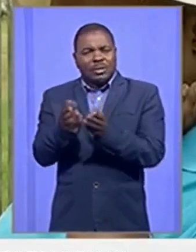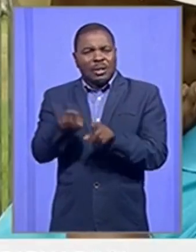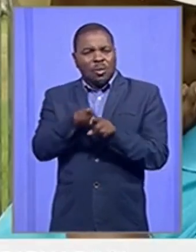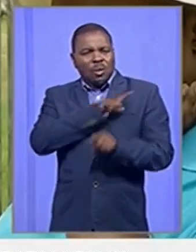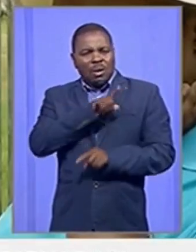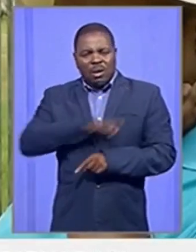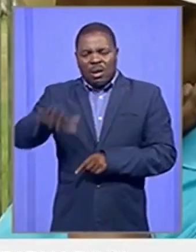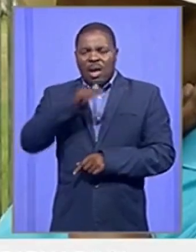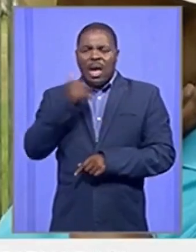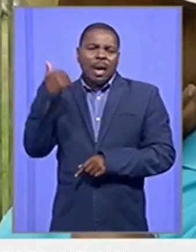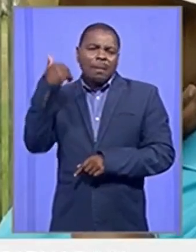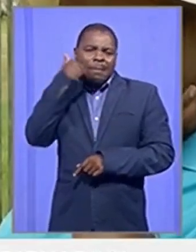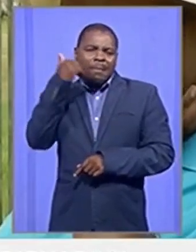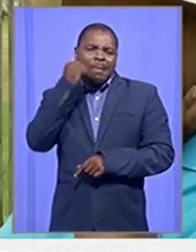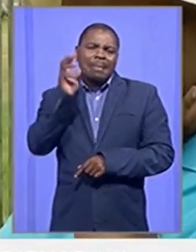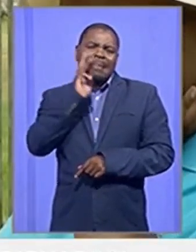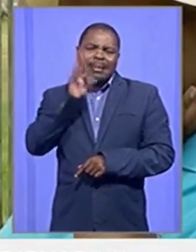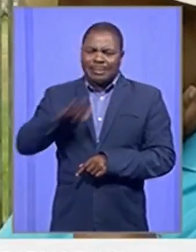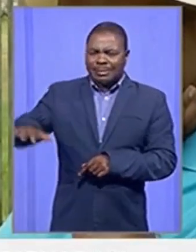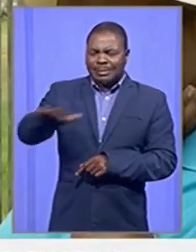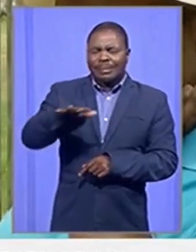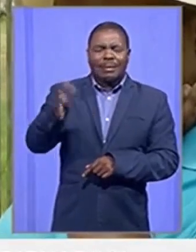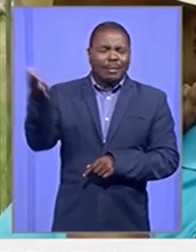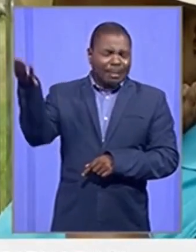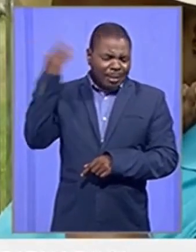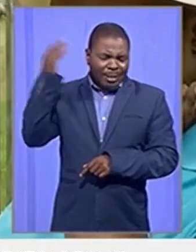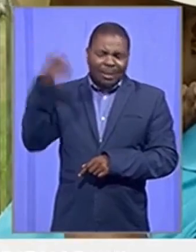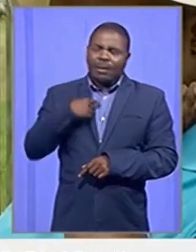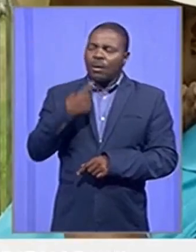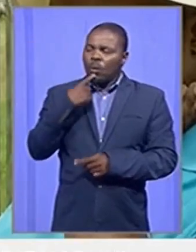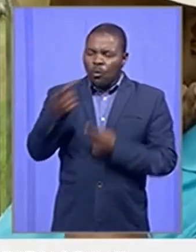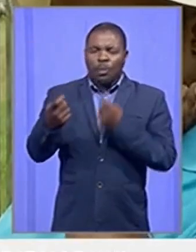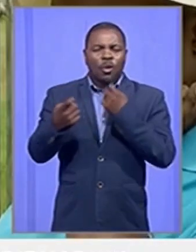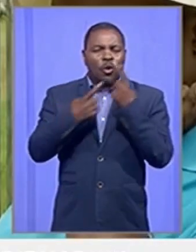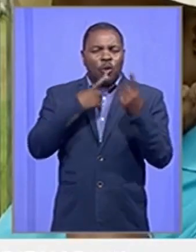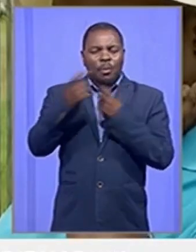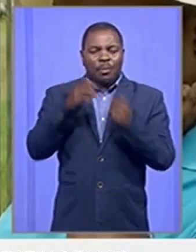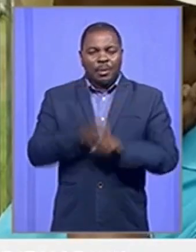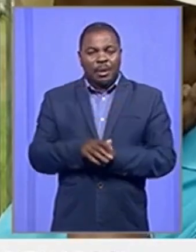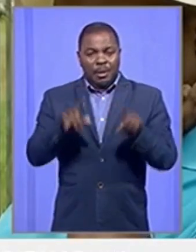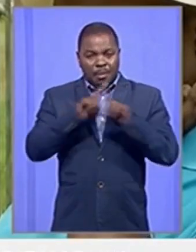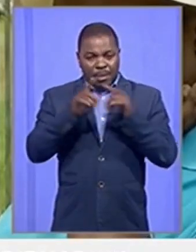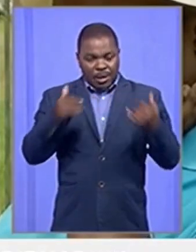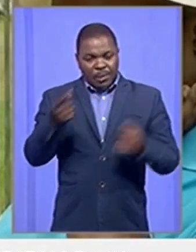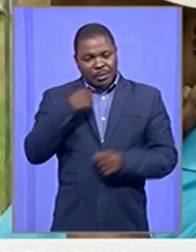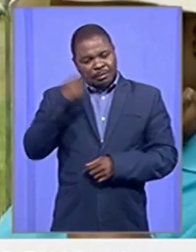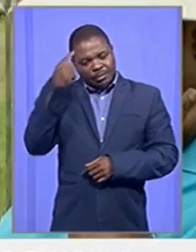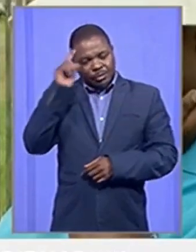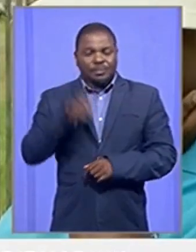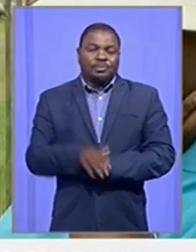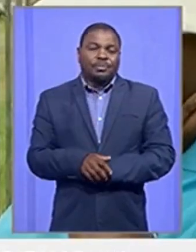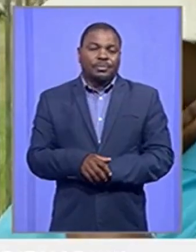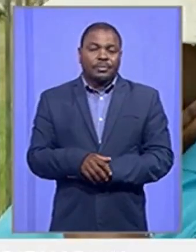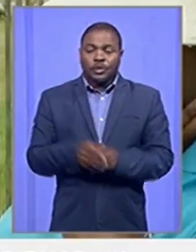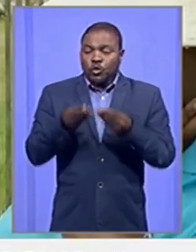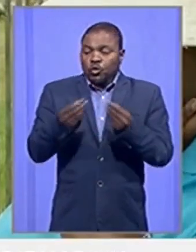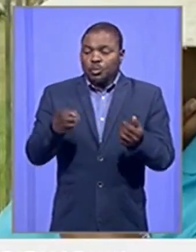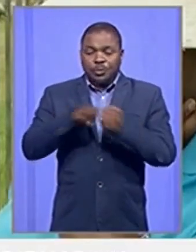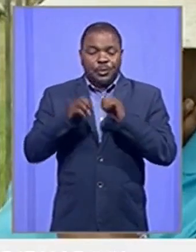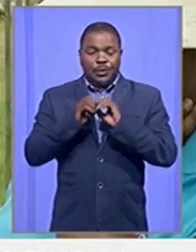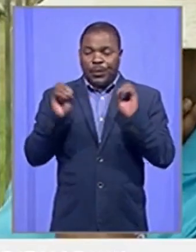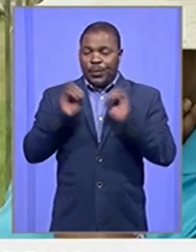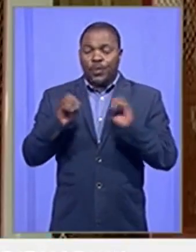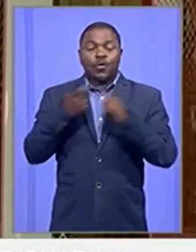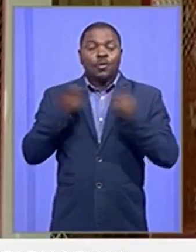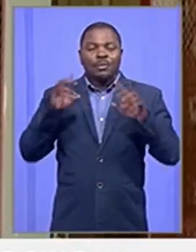metsi because already ke khale ntse re ibulela ka tabe ya Sekampaneng so but hona no re bona ka re ha ona solution e re kram